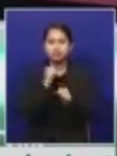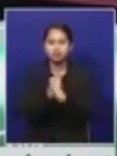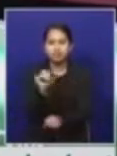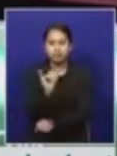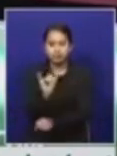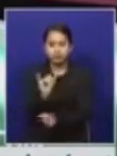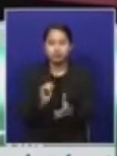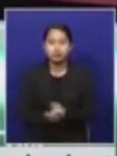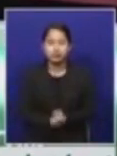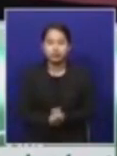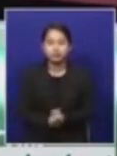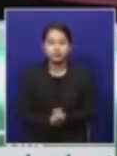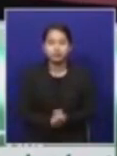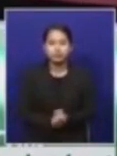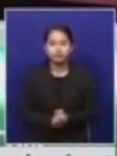แต่ถ้าประธานครับ